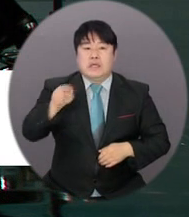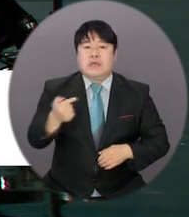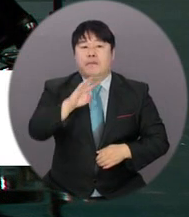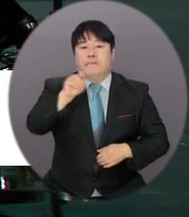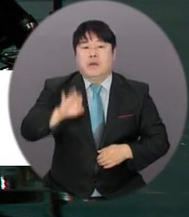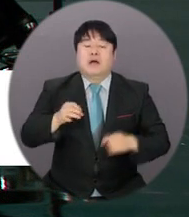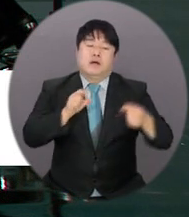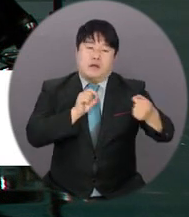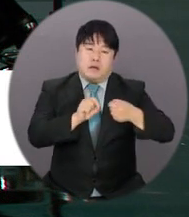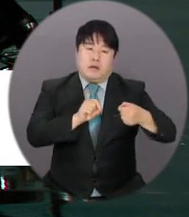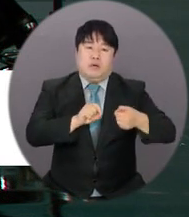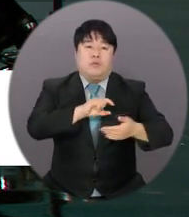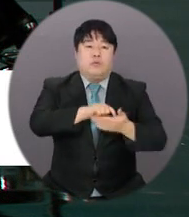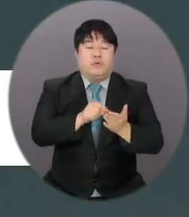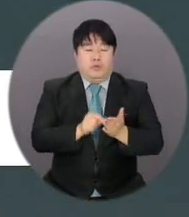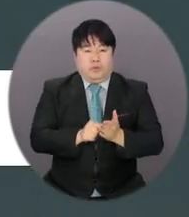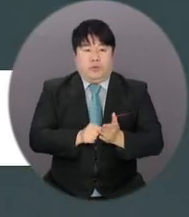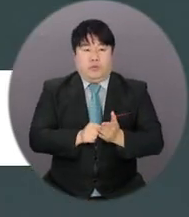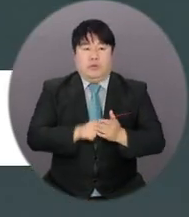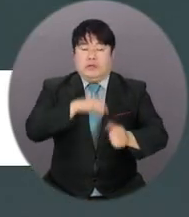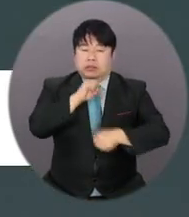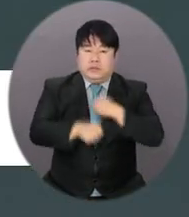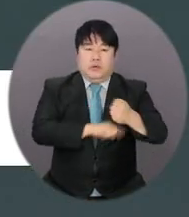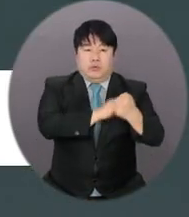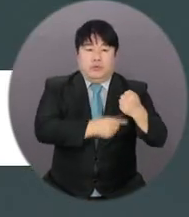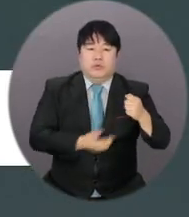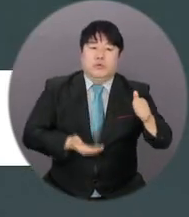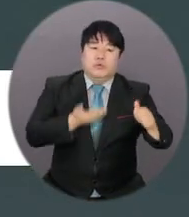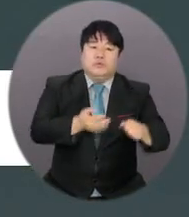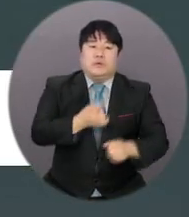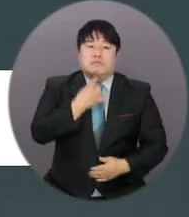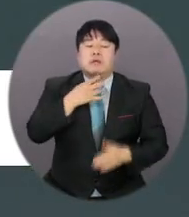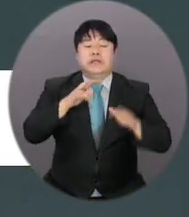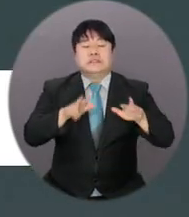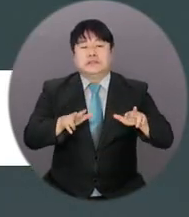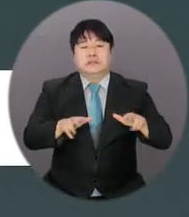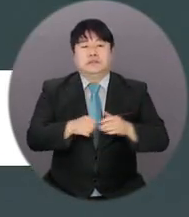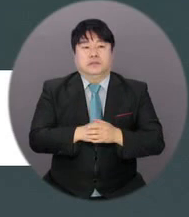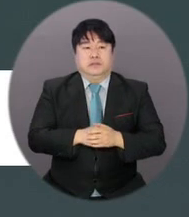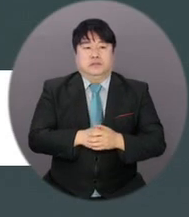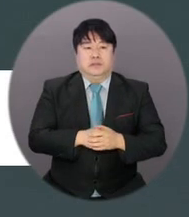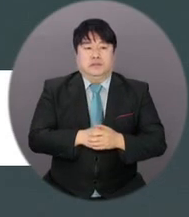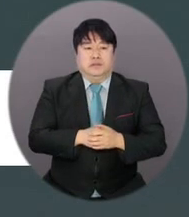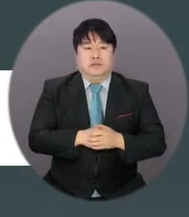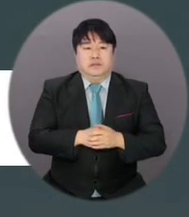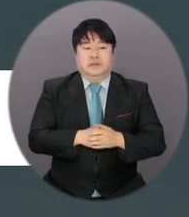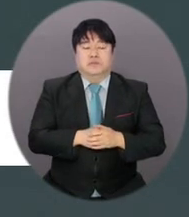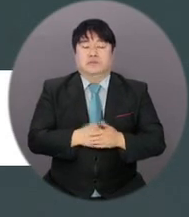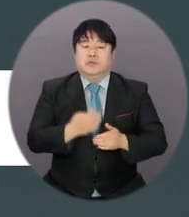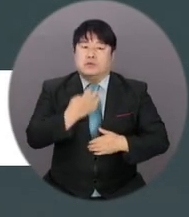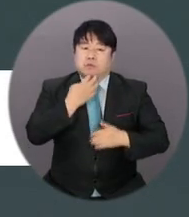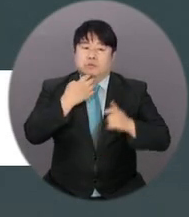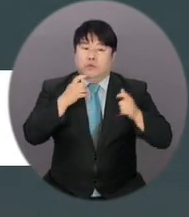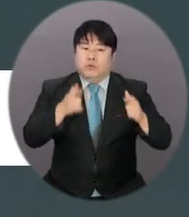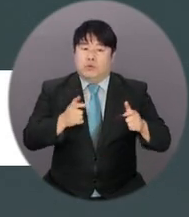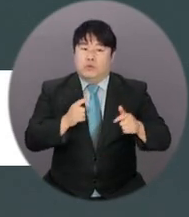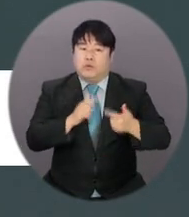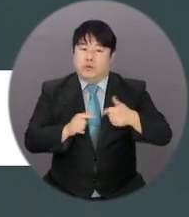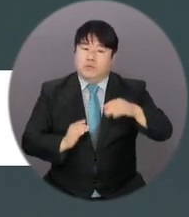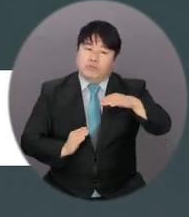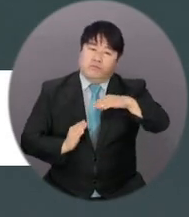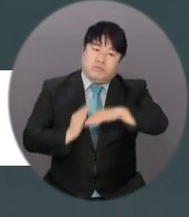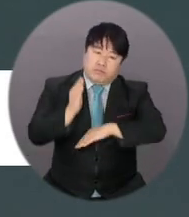정도로 어 예 자율권을 줘야만 2 지금 소 끓일 체제를 뛰어넘을 수 있다고 판단하기 때문에